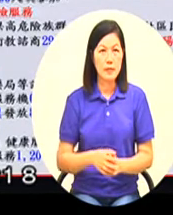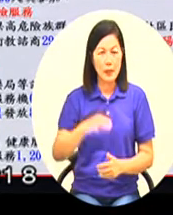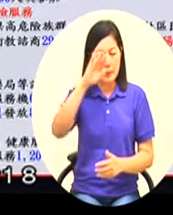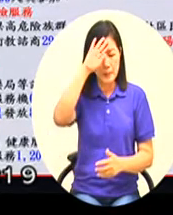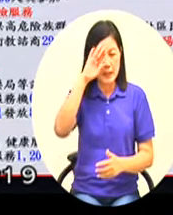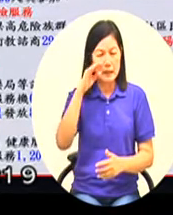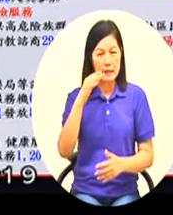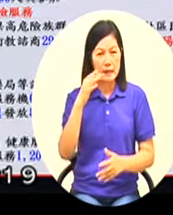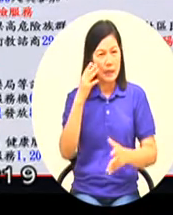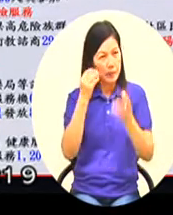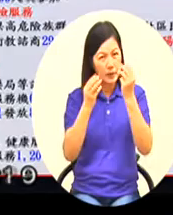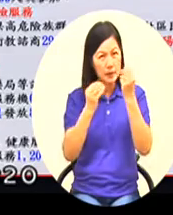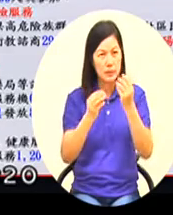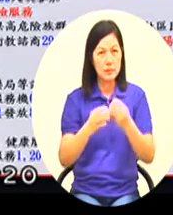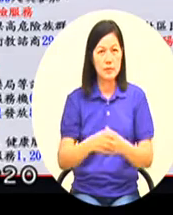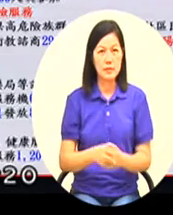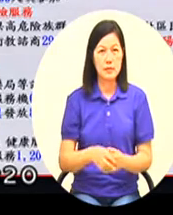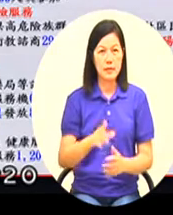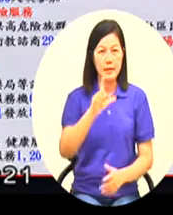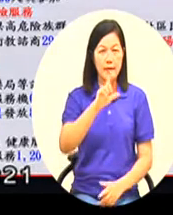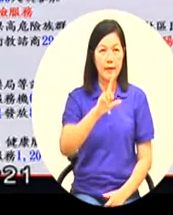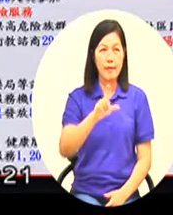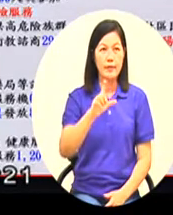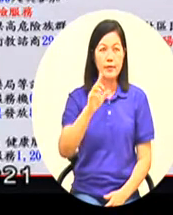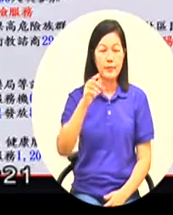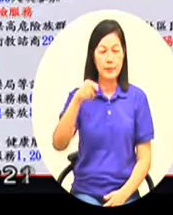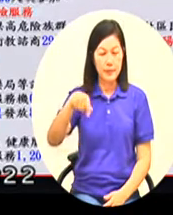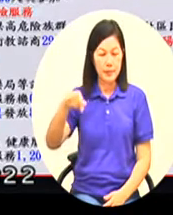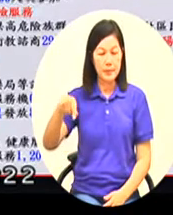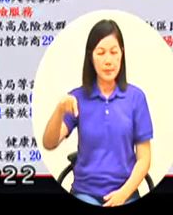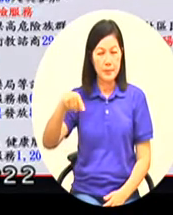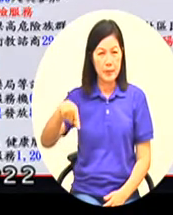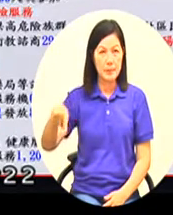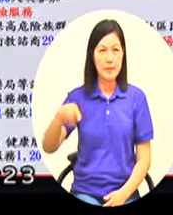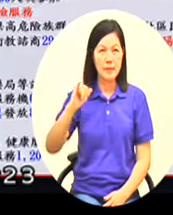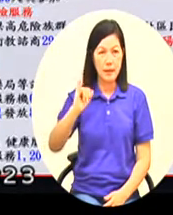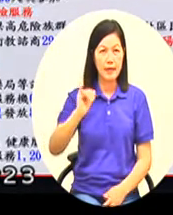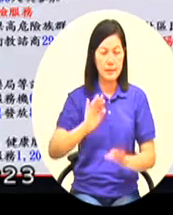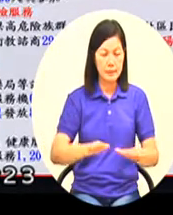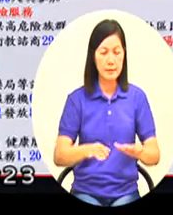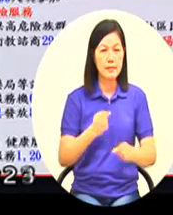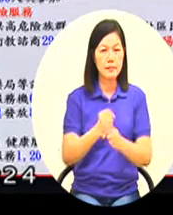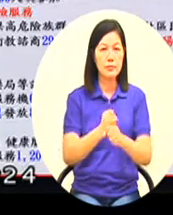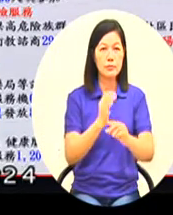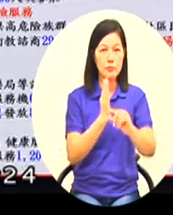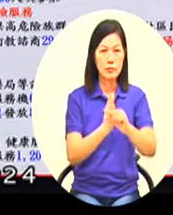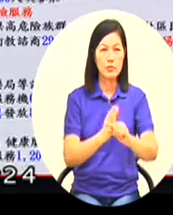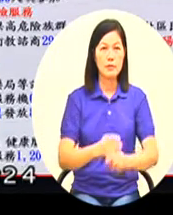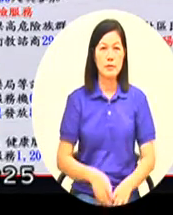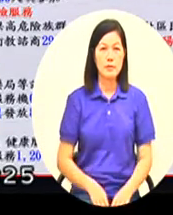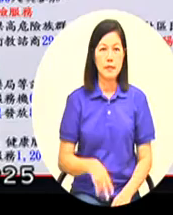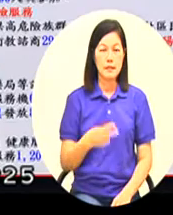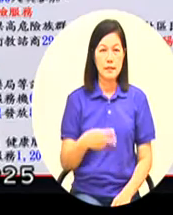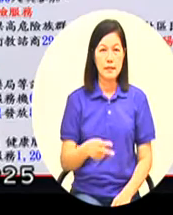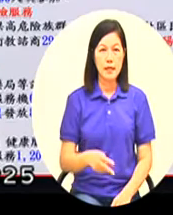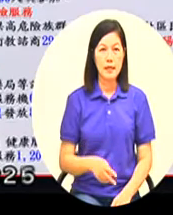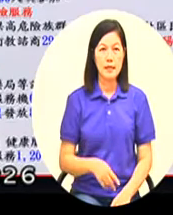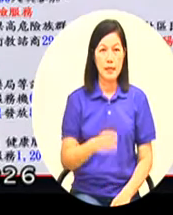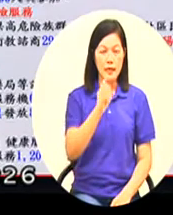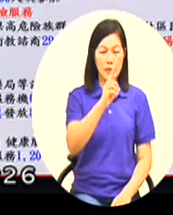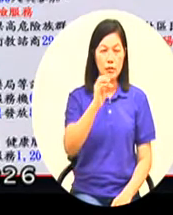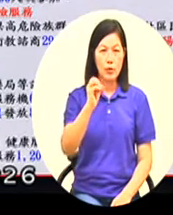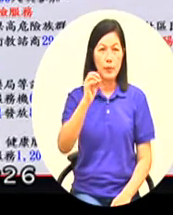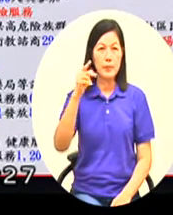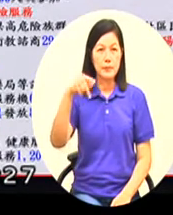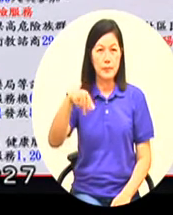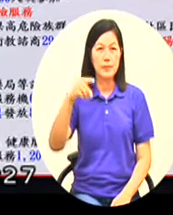防治LTBI 的检测等等这目前我们正在执行当中。那有关于DOPT 督治计划的